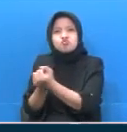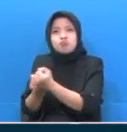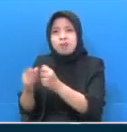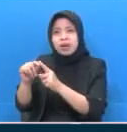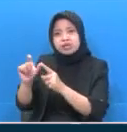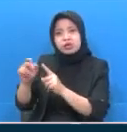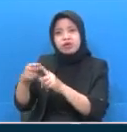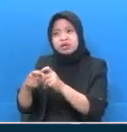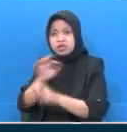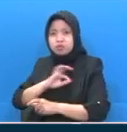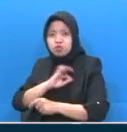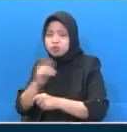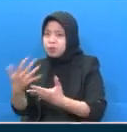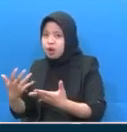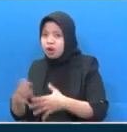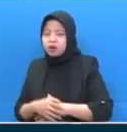terdakwa?